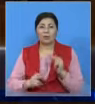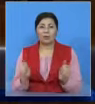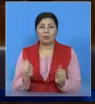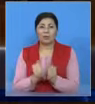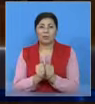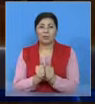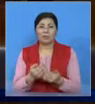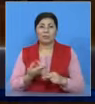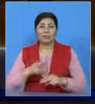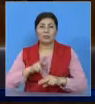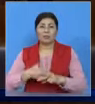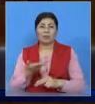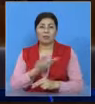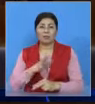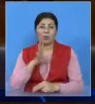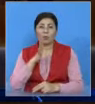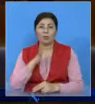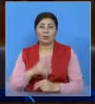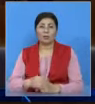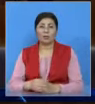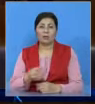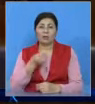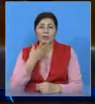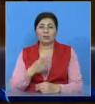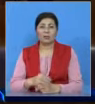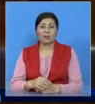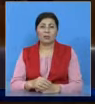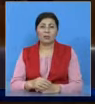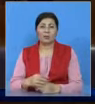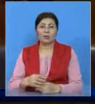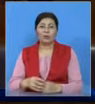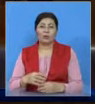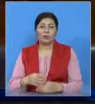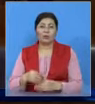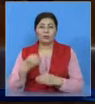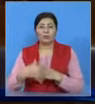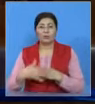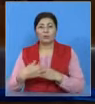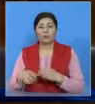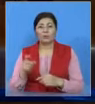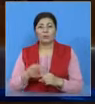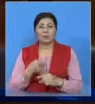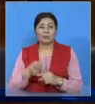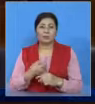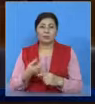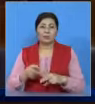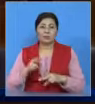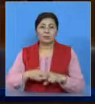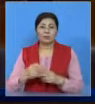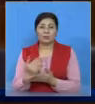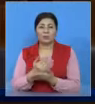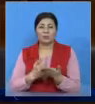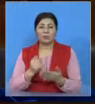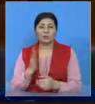Себебі қазіргі кезде жаңағы жай көкөністер дейміз ғой, бұл қырыққабат, сәбіз, сондайлар жаңағы осы кезде жиналатын